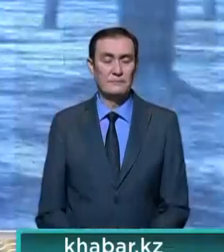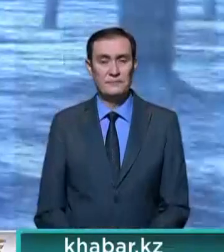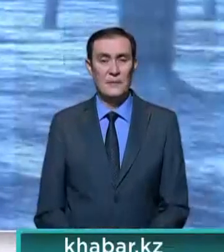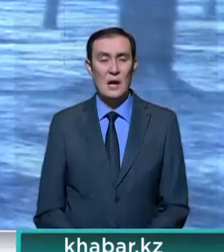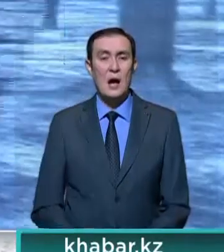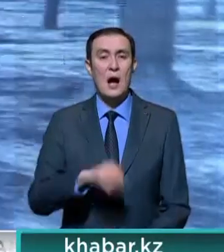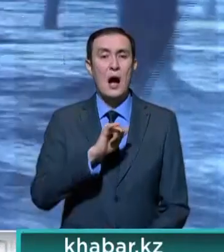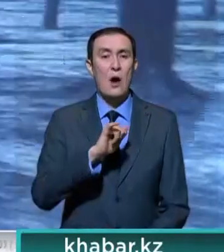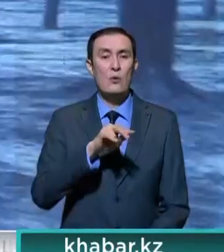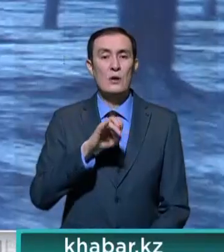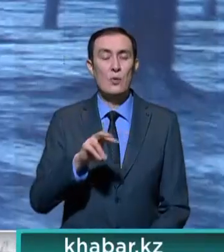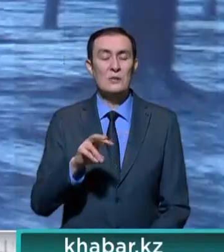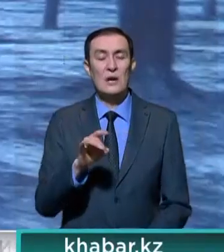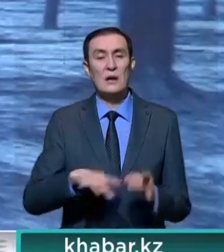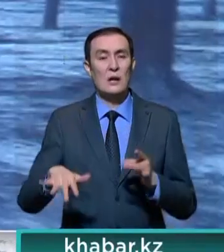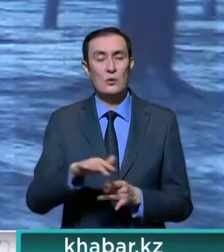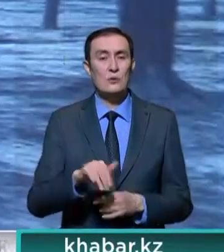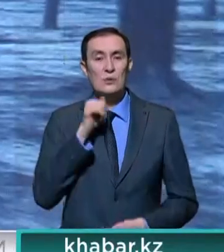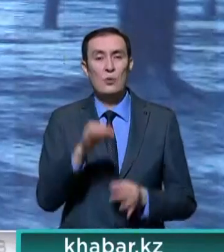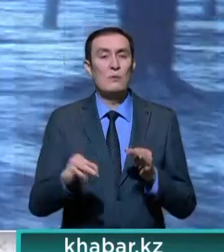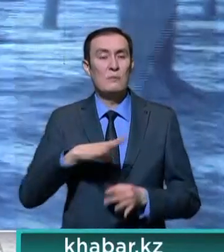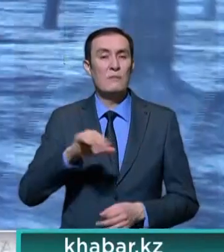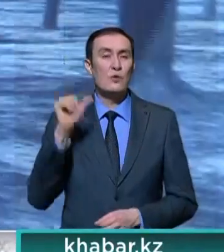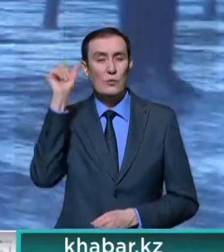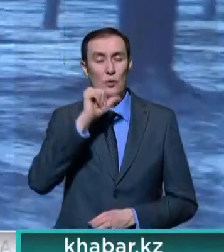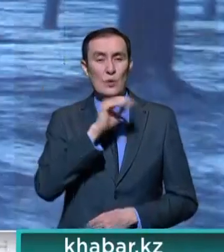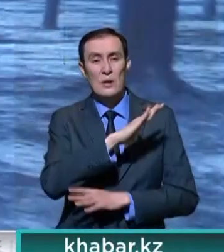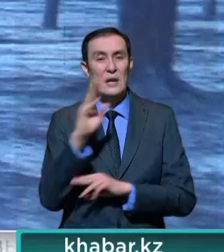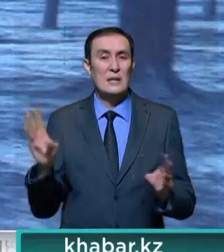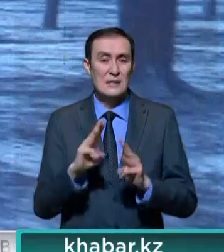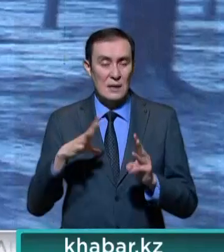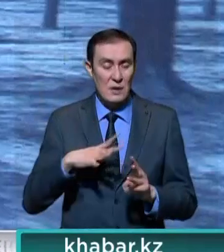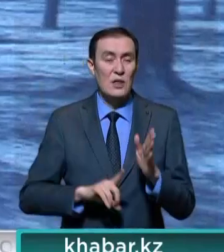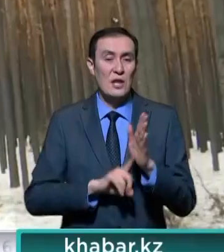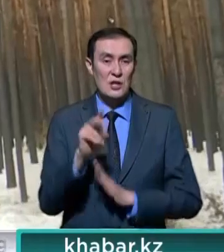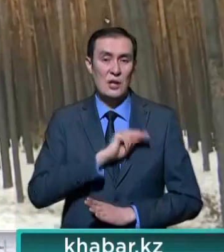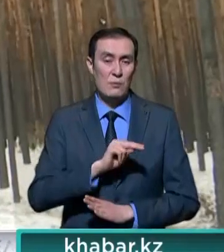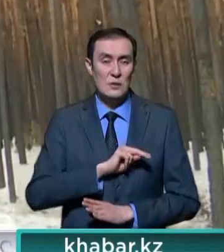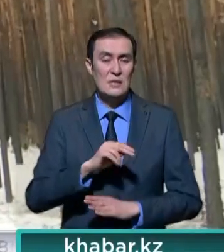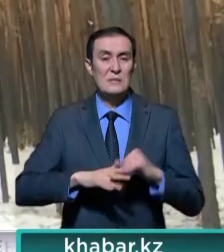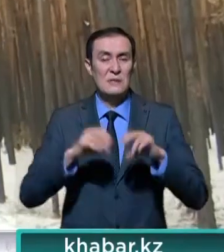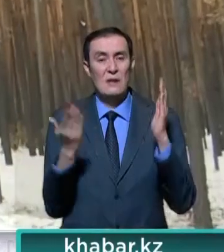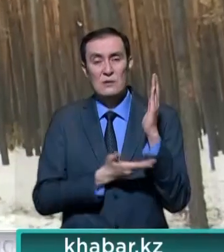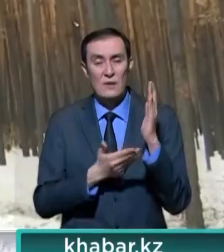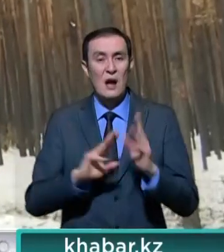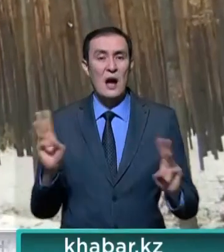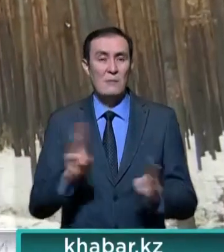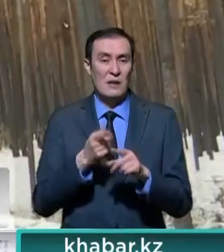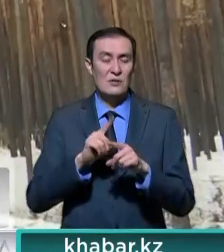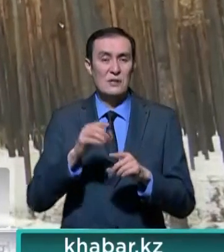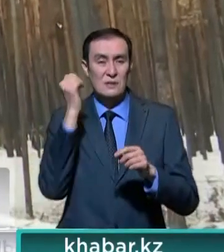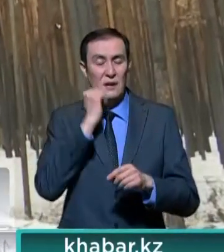В Уликольском районе Костанайской области, где минувшей осенью горели леса, как вы помните, начали уже работать лесорубы. Обгоревшие деревья пилят